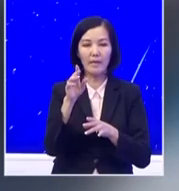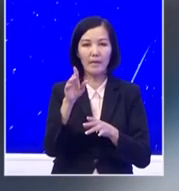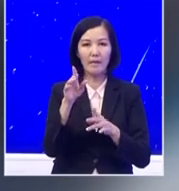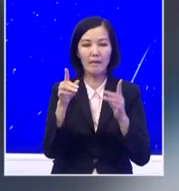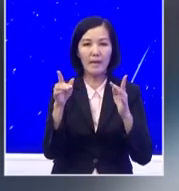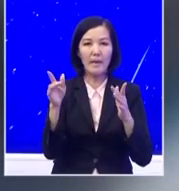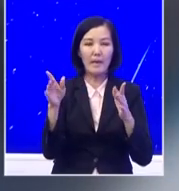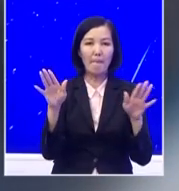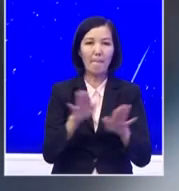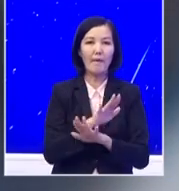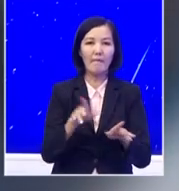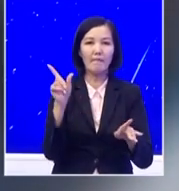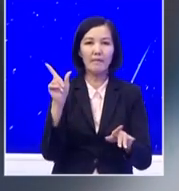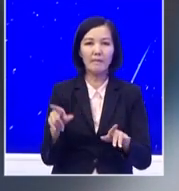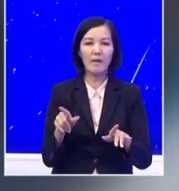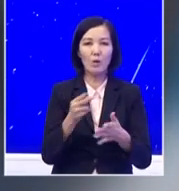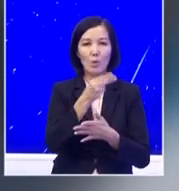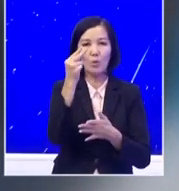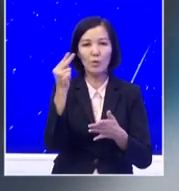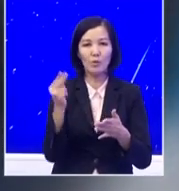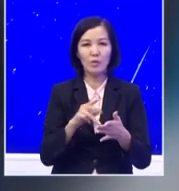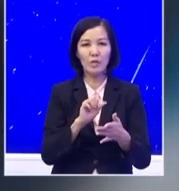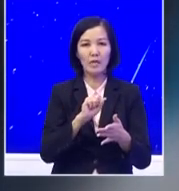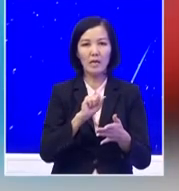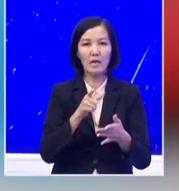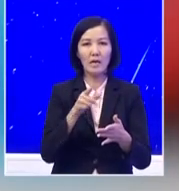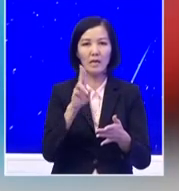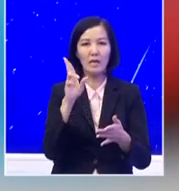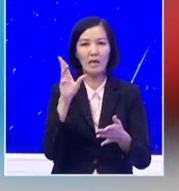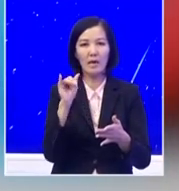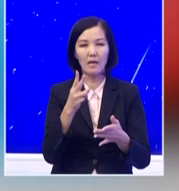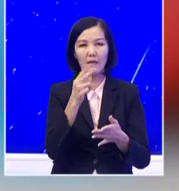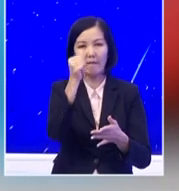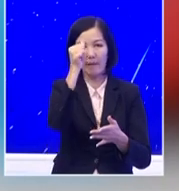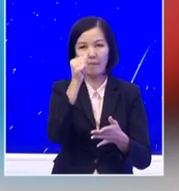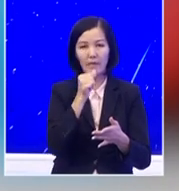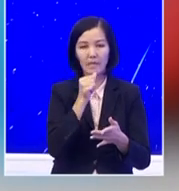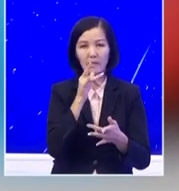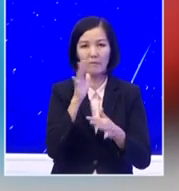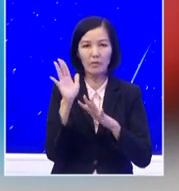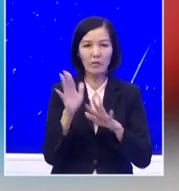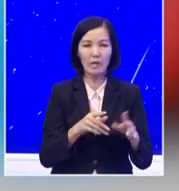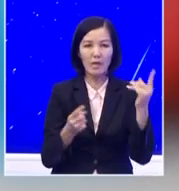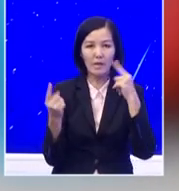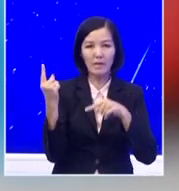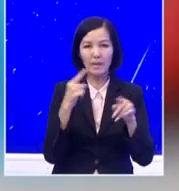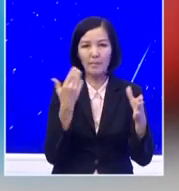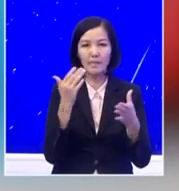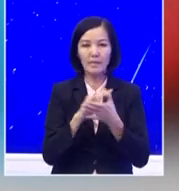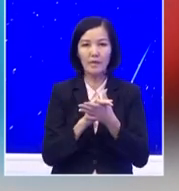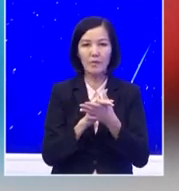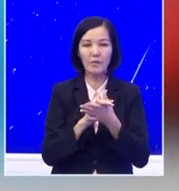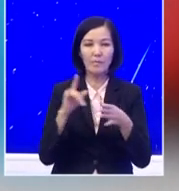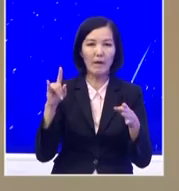изобразил художник Альпер Акка. На создание мурала ушло 2 месяца. По словам автора, они познакомились в